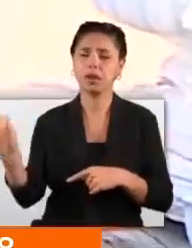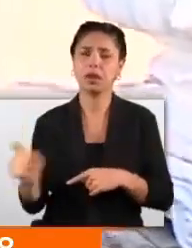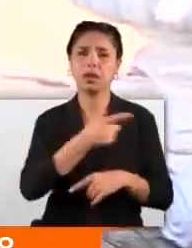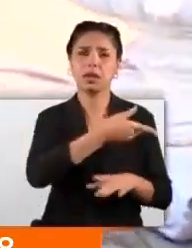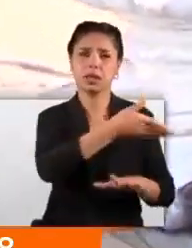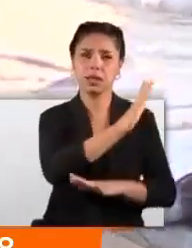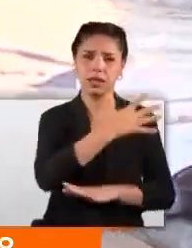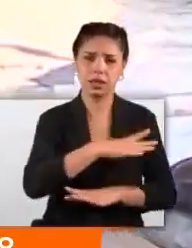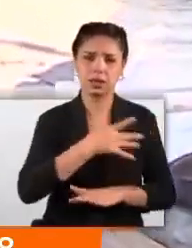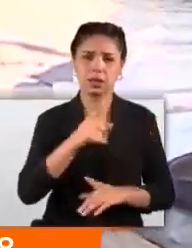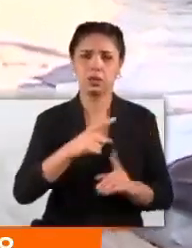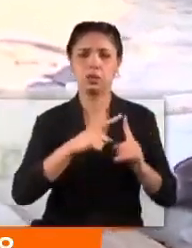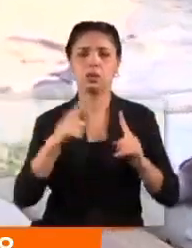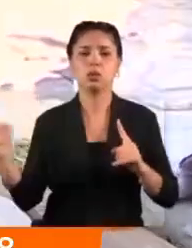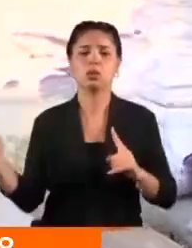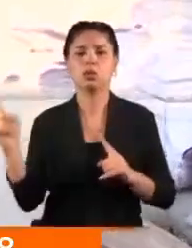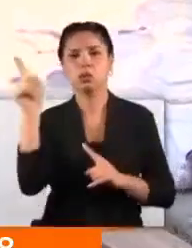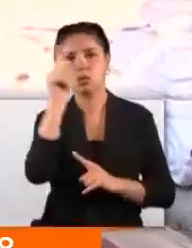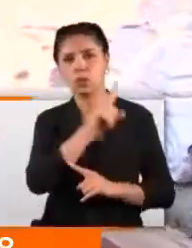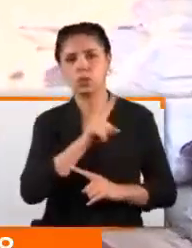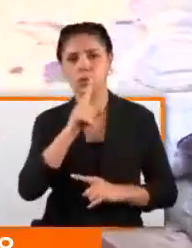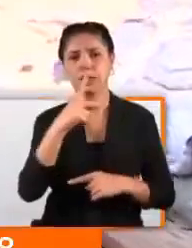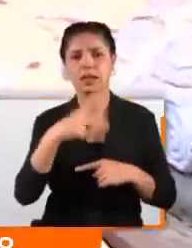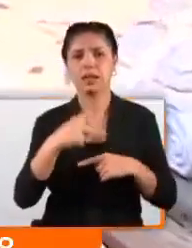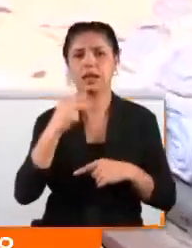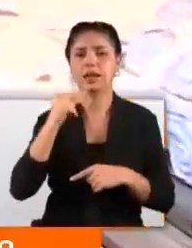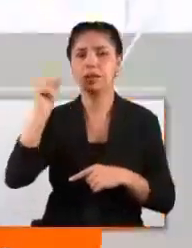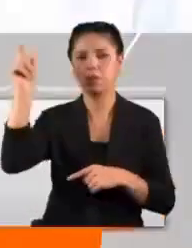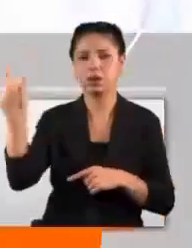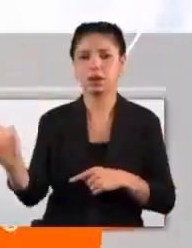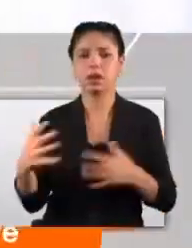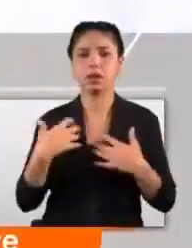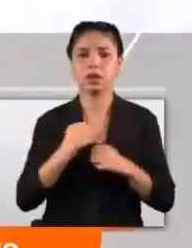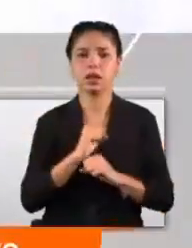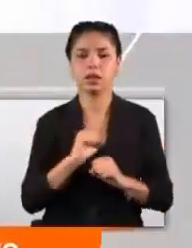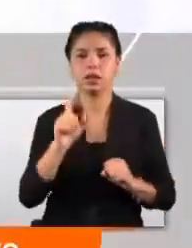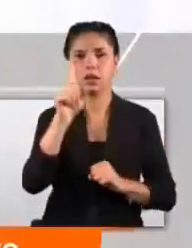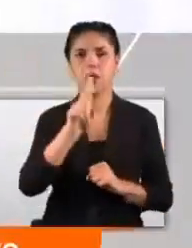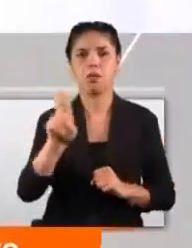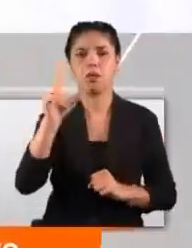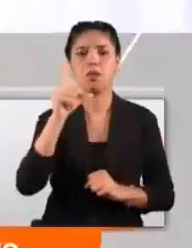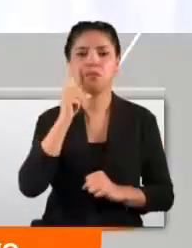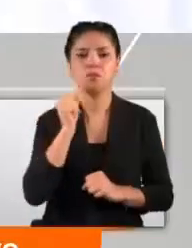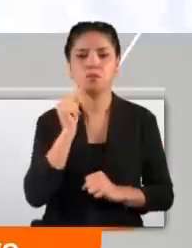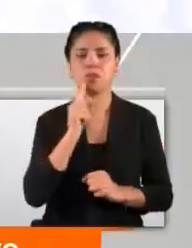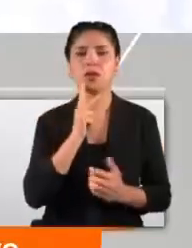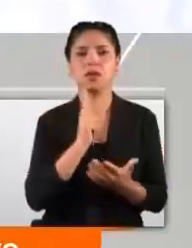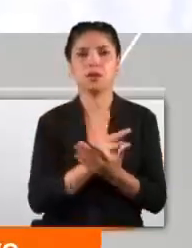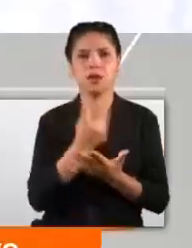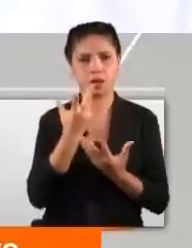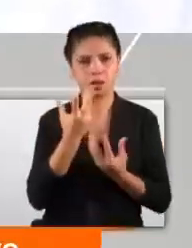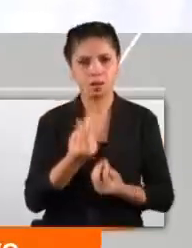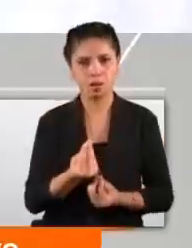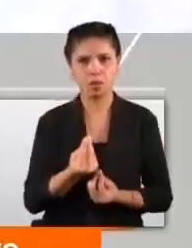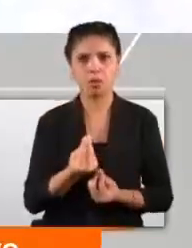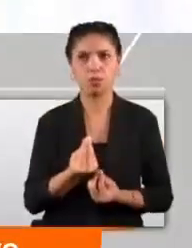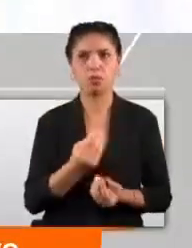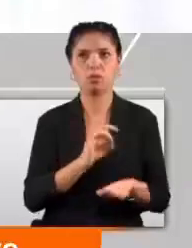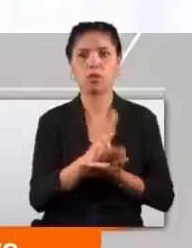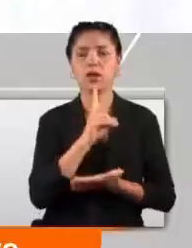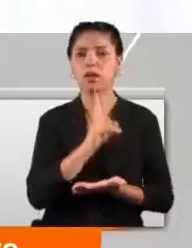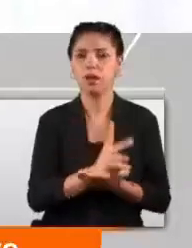bu süreç bir hayli uzadığı için de Zeynep Hanım sağlığından oldu. 17 Mayıs'ta karar alındı, tahliye kararı